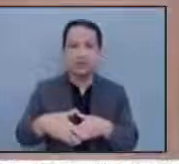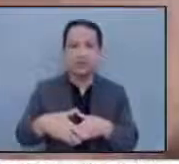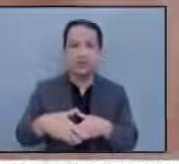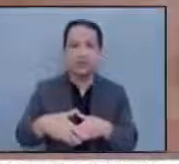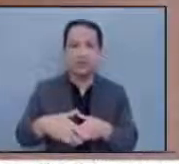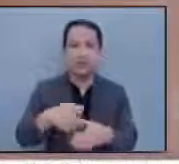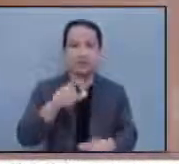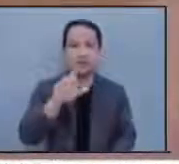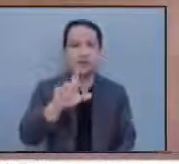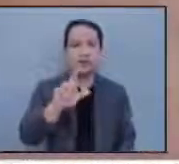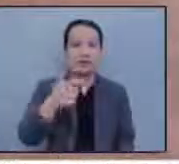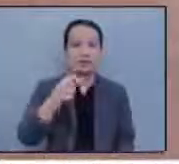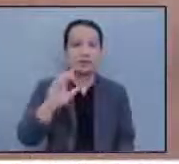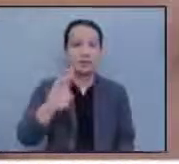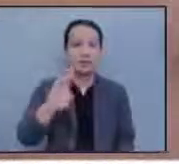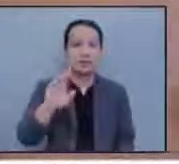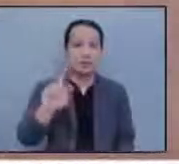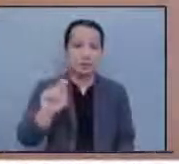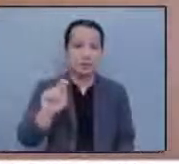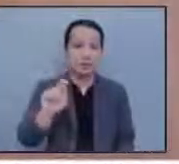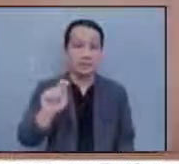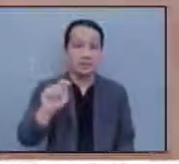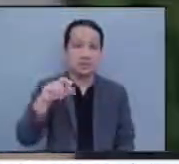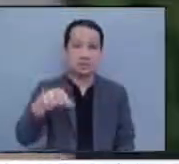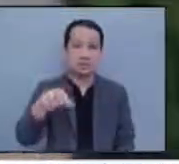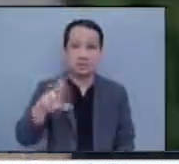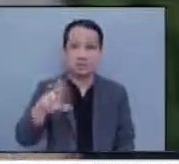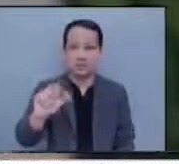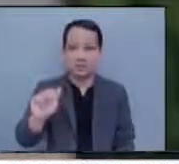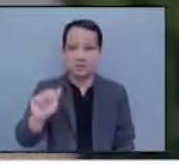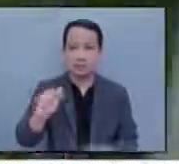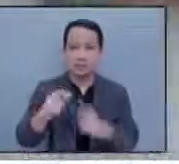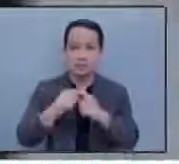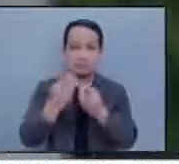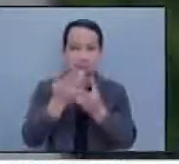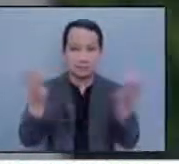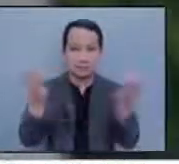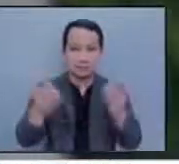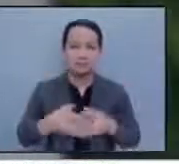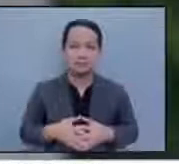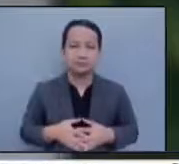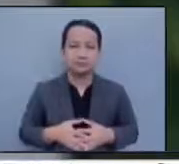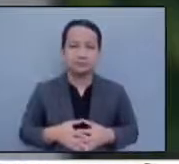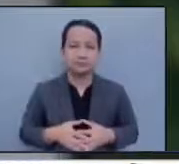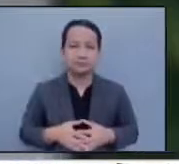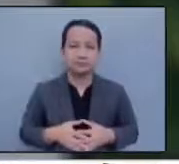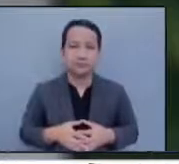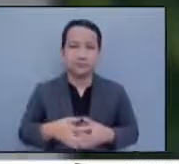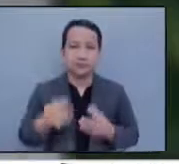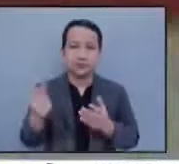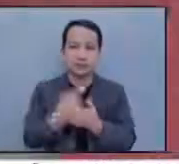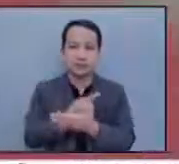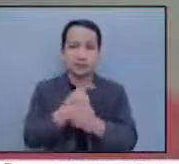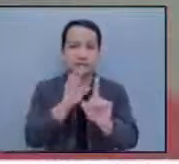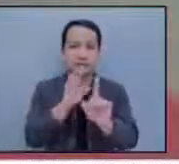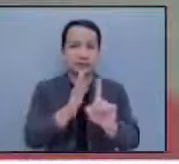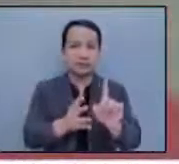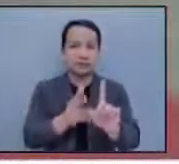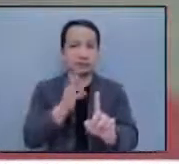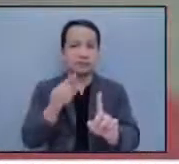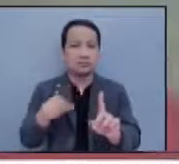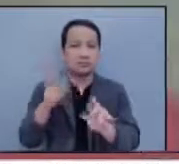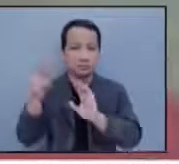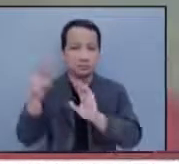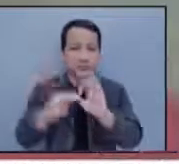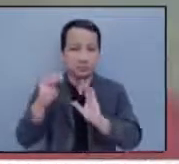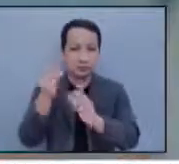LGBTQIA+ community. God bless our country. God bless our country. Last week, nag-viral online ang video na ito